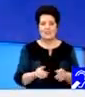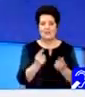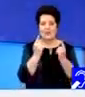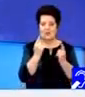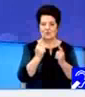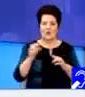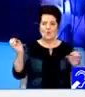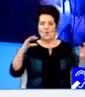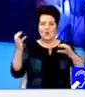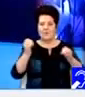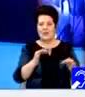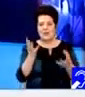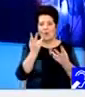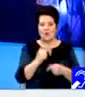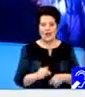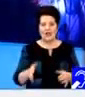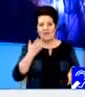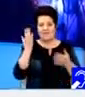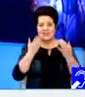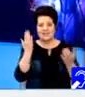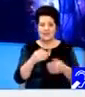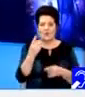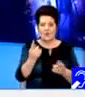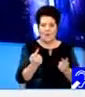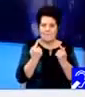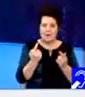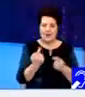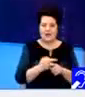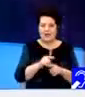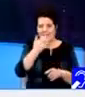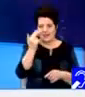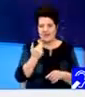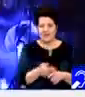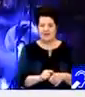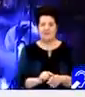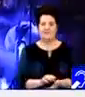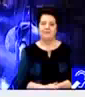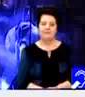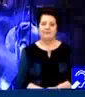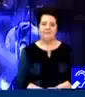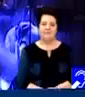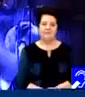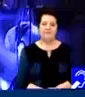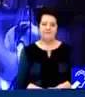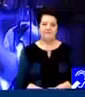spectacol de lumină, culoare și veselie, inspirat de unul dintre marii regizori italieni, Federico Fellini.